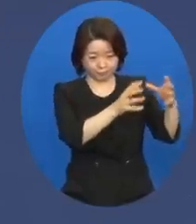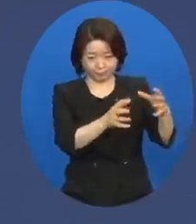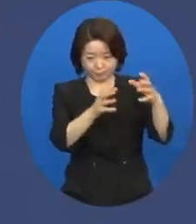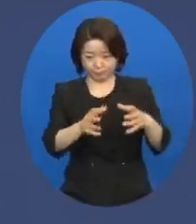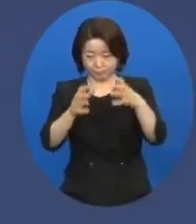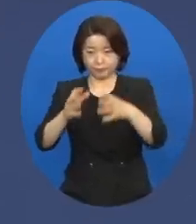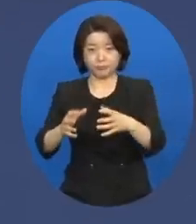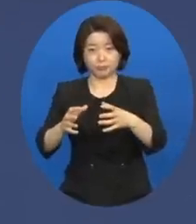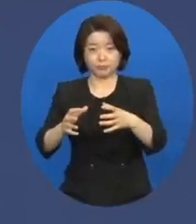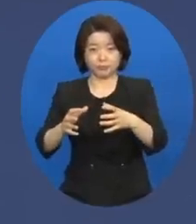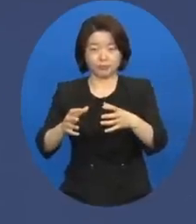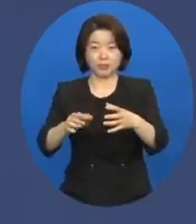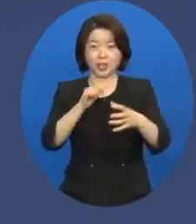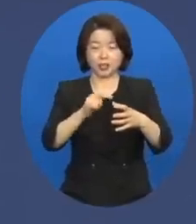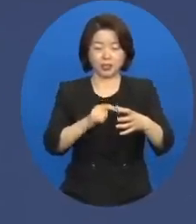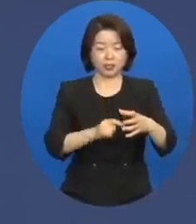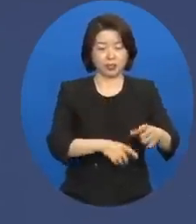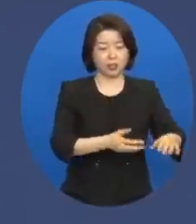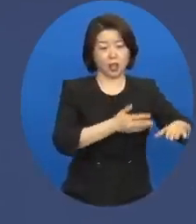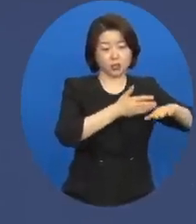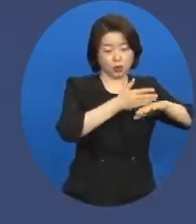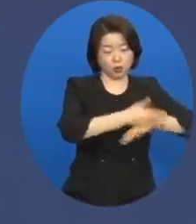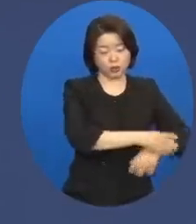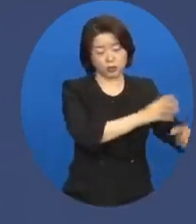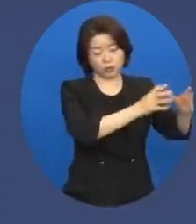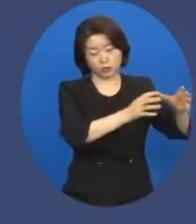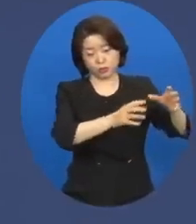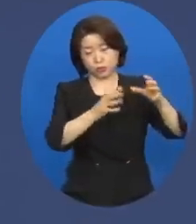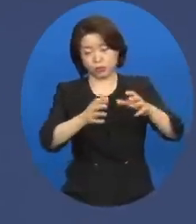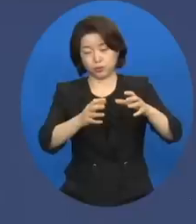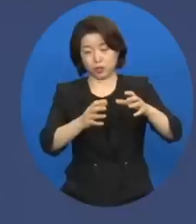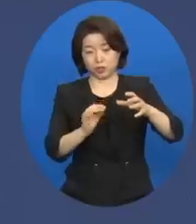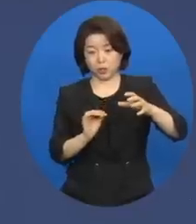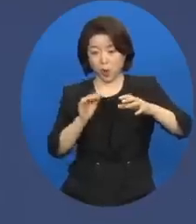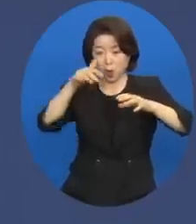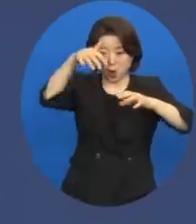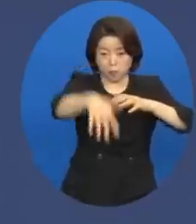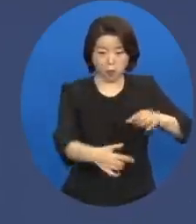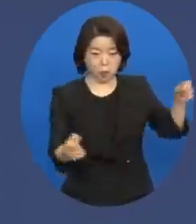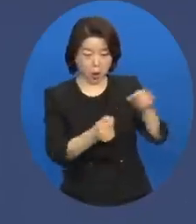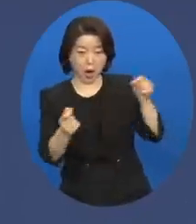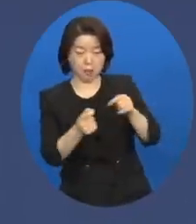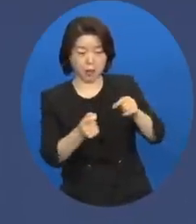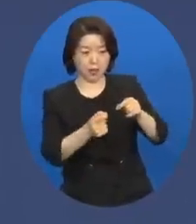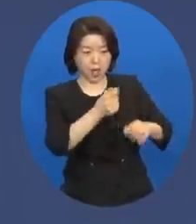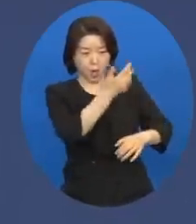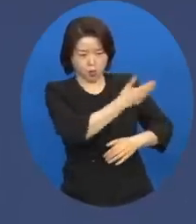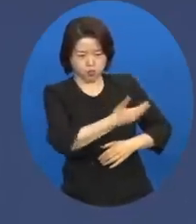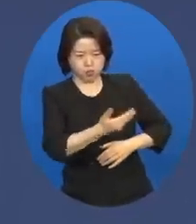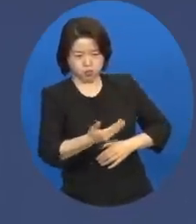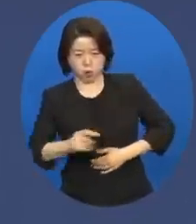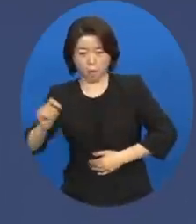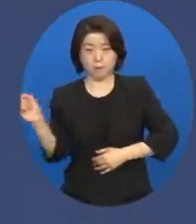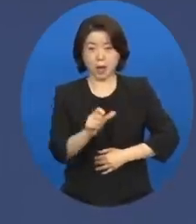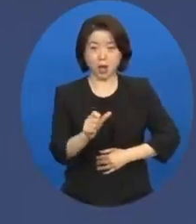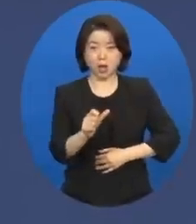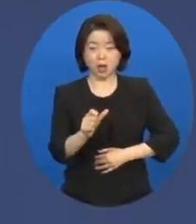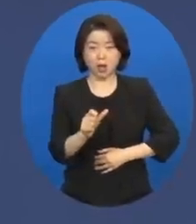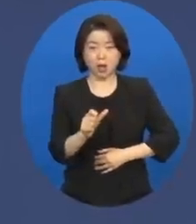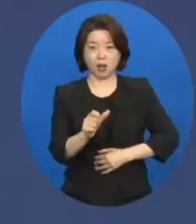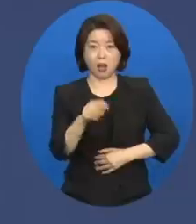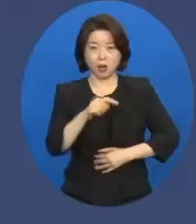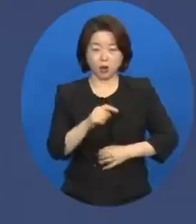흘러내려오는데 서서히 흘러오다가 폭포에 다가가기 시작하면 유속이 빨라집니다. 그러다가 그냥